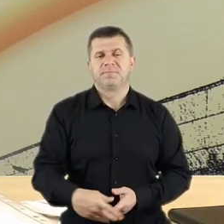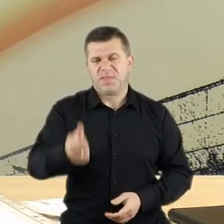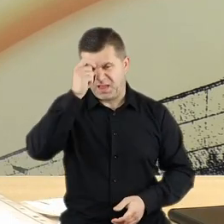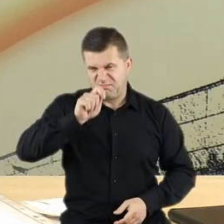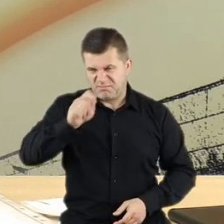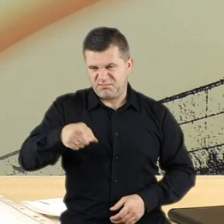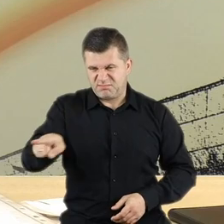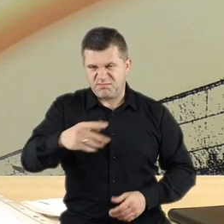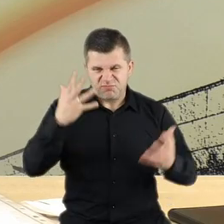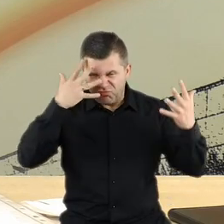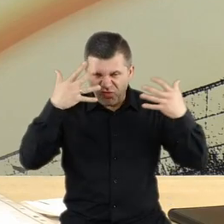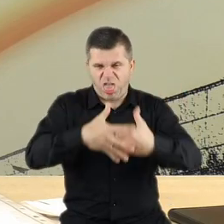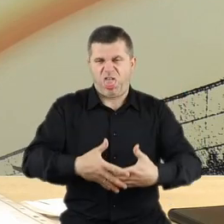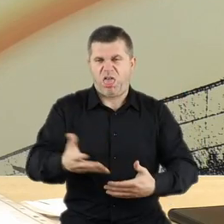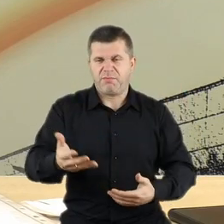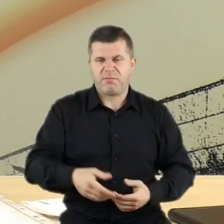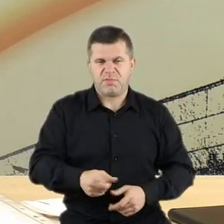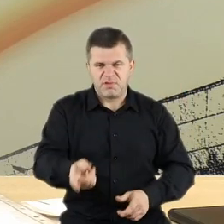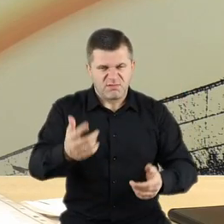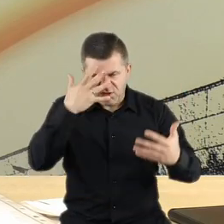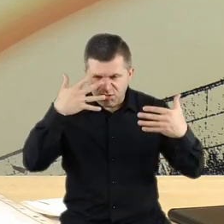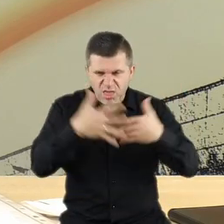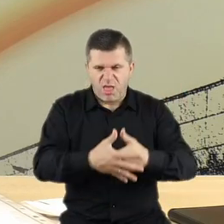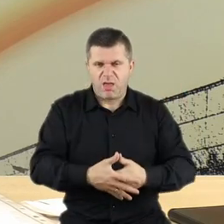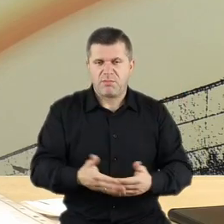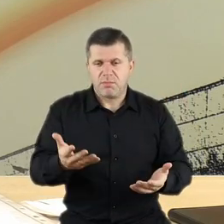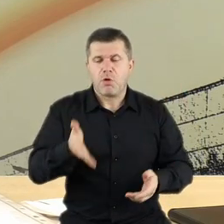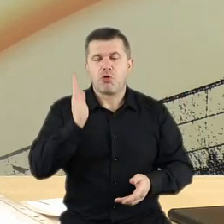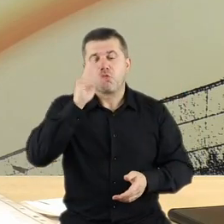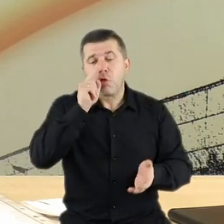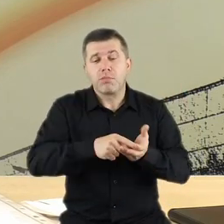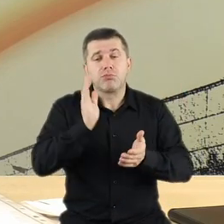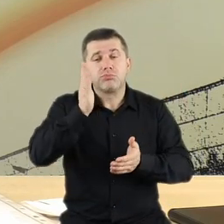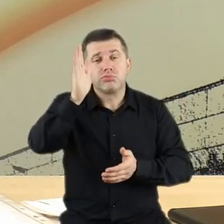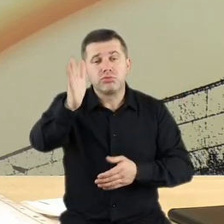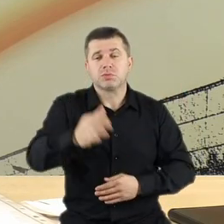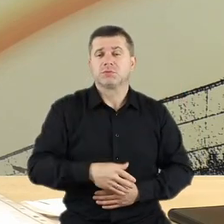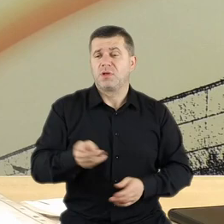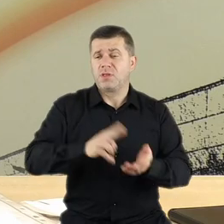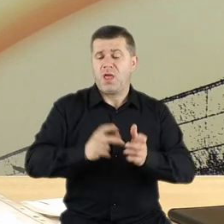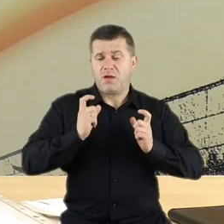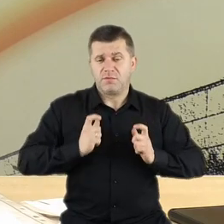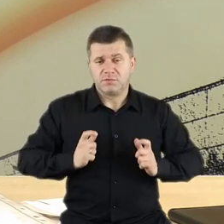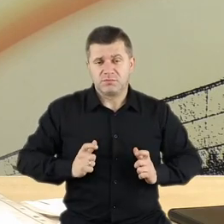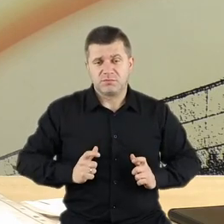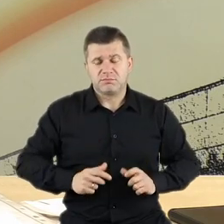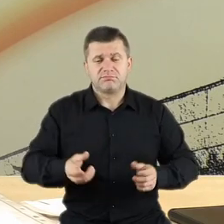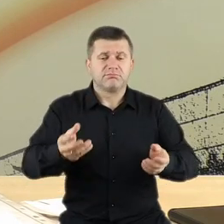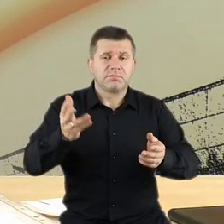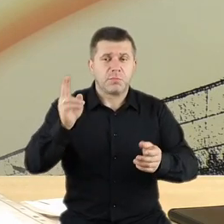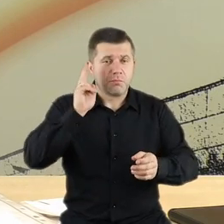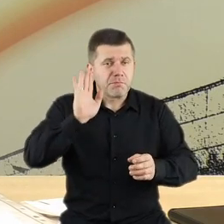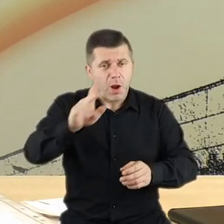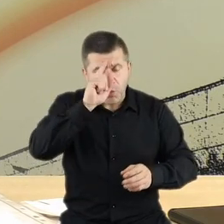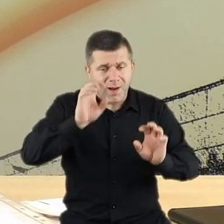ciemniaka mi że zacofanie ni to dopiero później jak już zaczęła tak na wsi czy radia ludzie zaczęli mieć